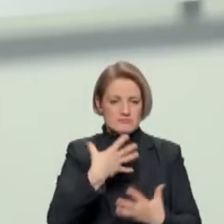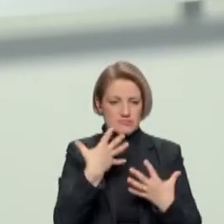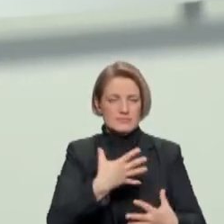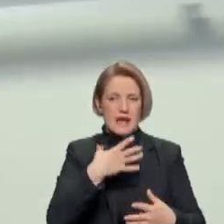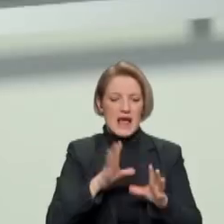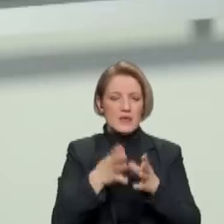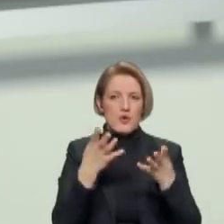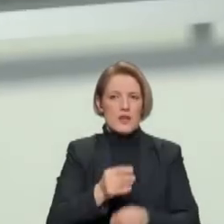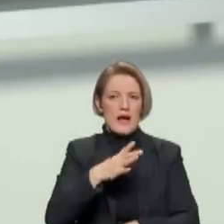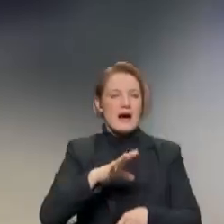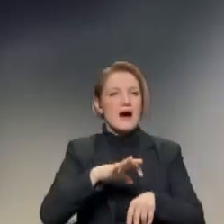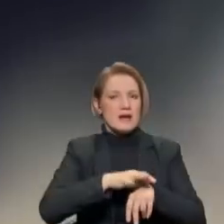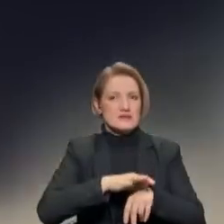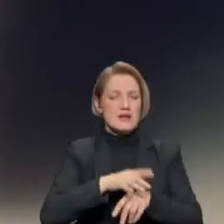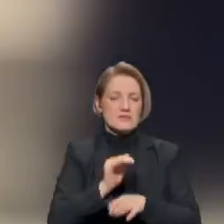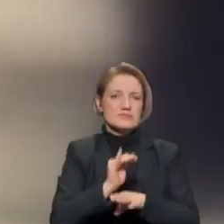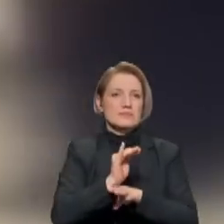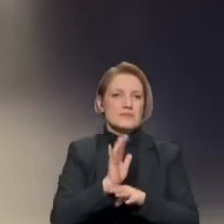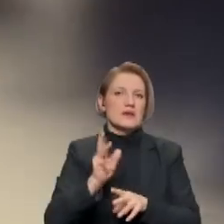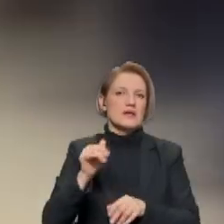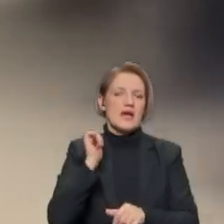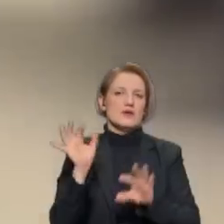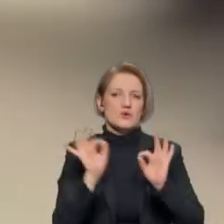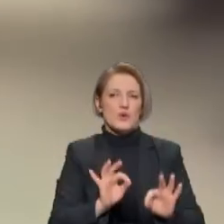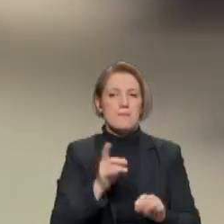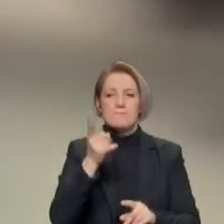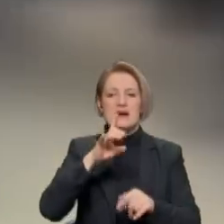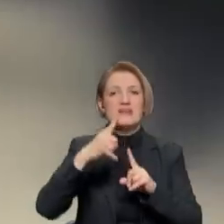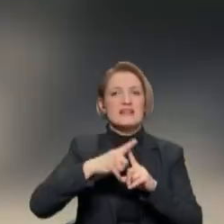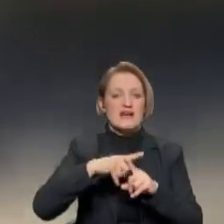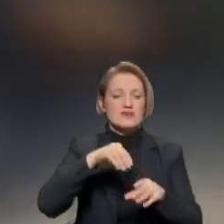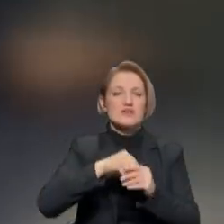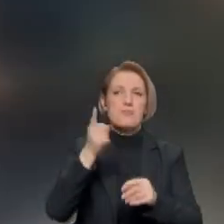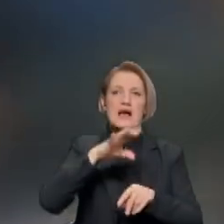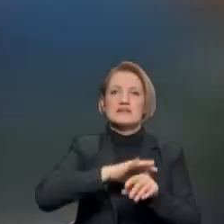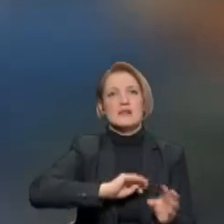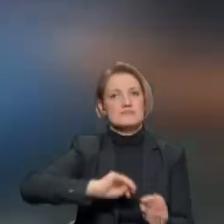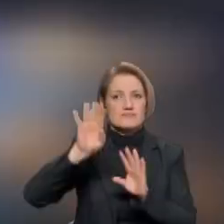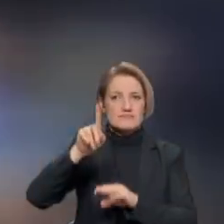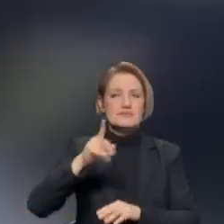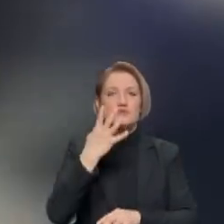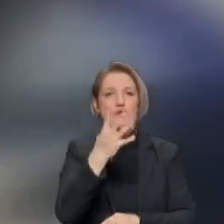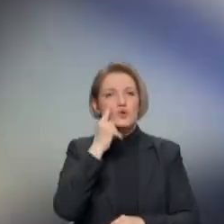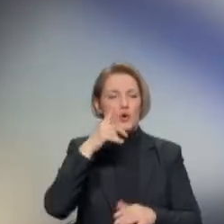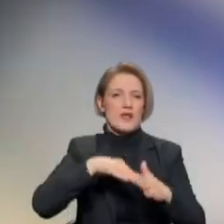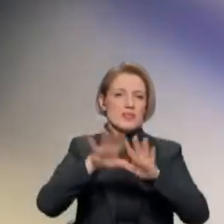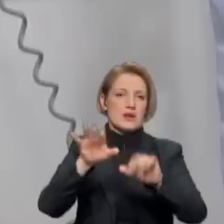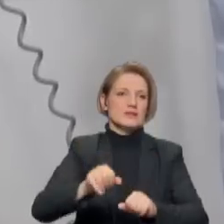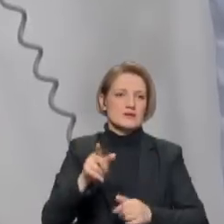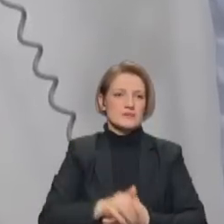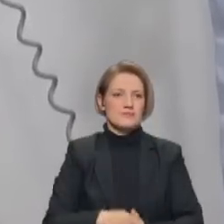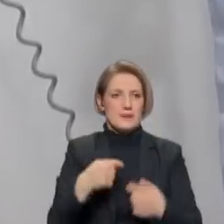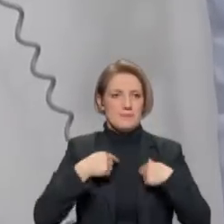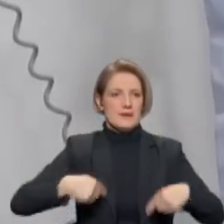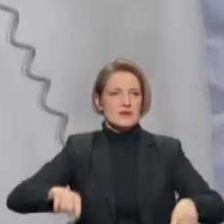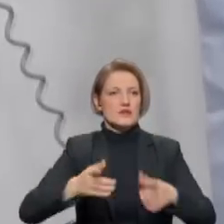yaptık ekip olarak. Hasta geri döndü. Hasan Bey tedavisi için başka bir hastaneye sevk edilirken saldırganlardan 4'ü gözaltına alındı.